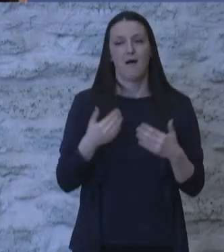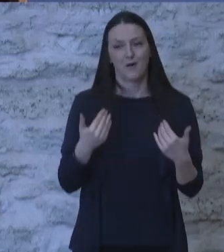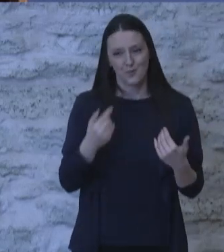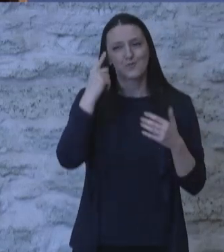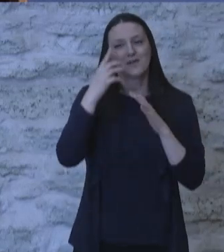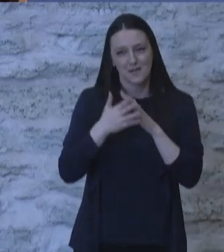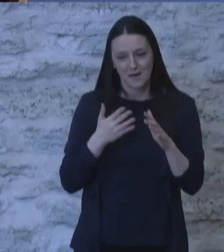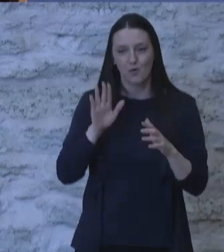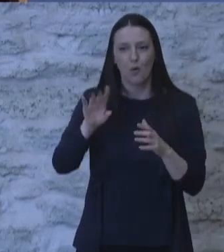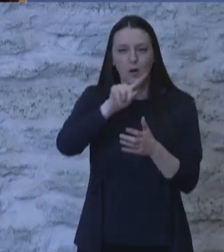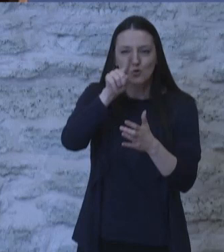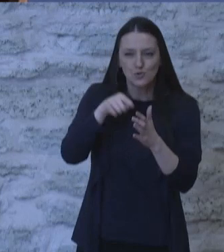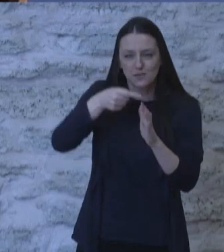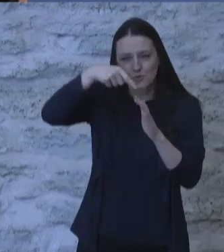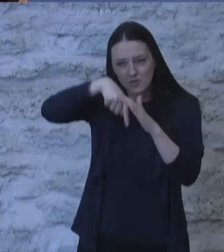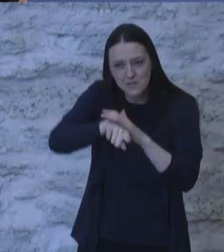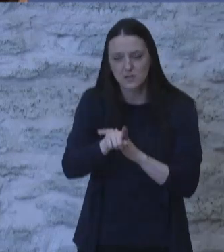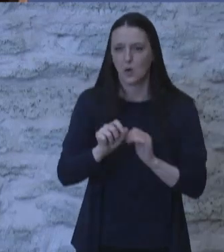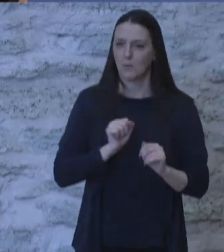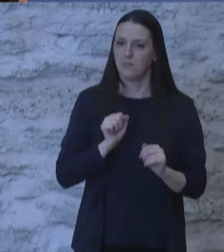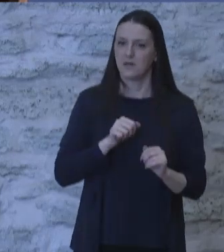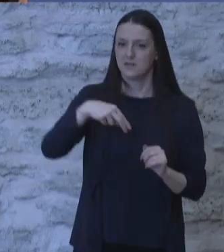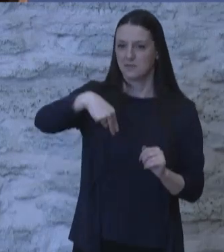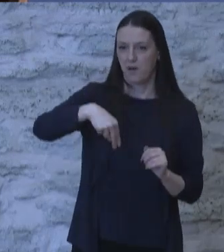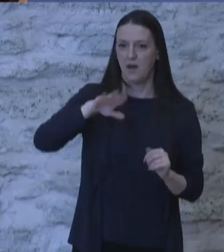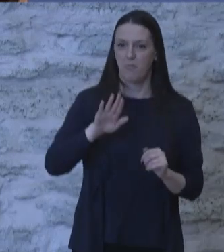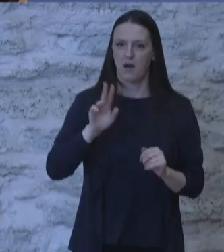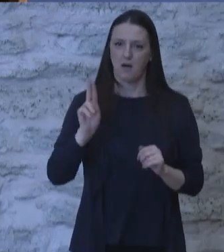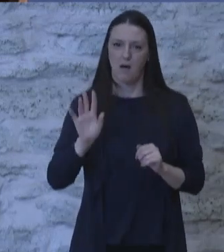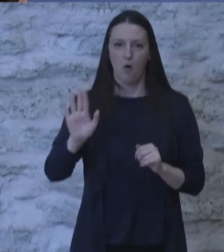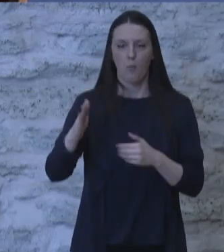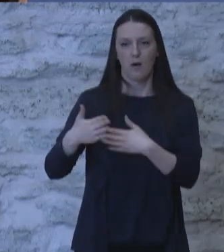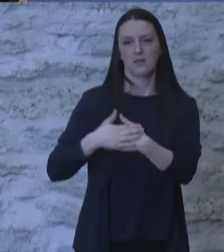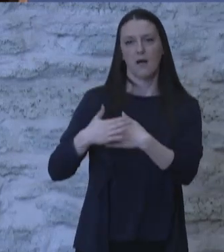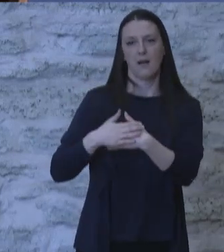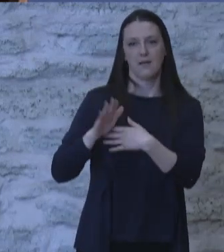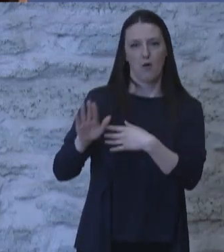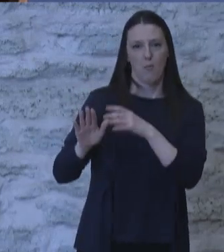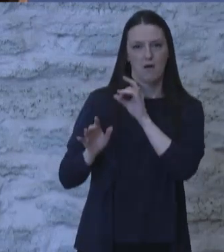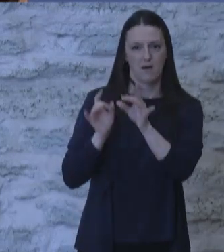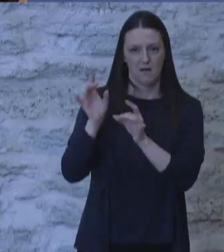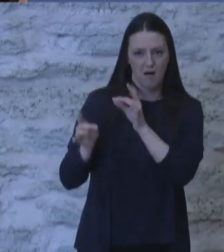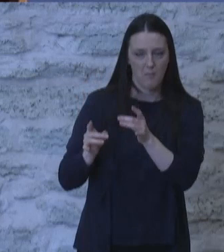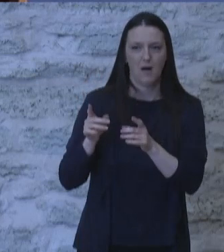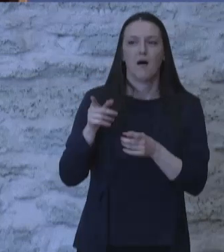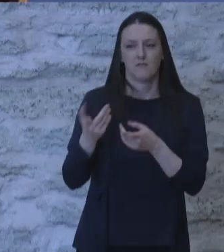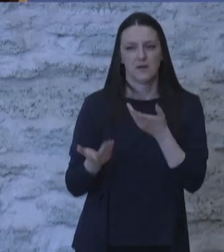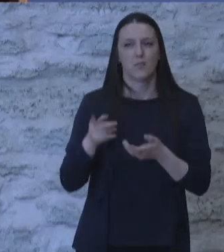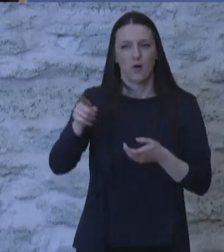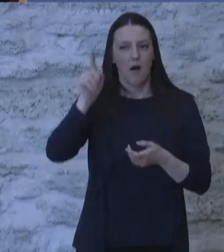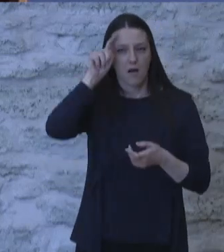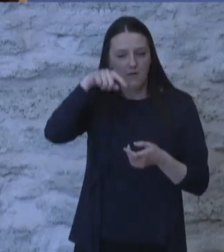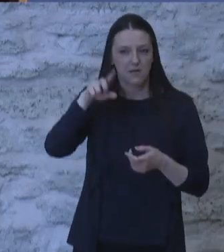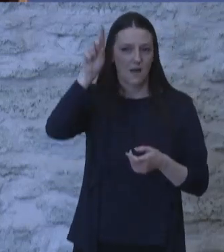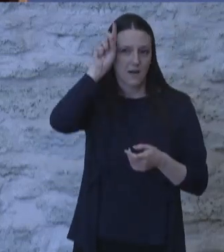küsimuses isu, et miks PBKs on, ma ei tea, Tallinna reklaame, kui täiesti otsite kindlasti ka riigikantselei on sinna